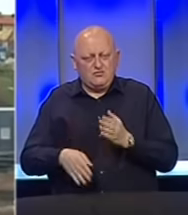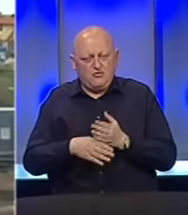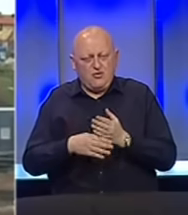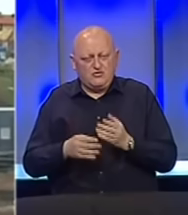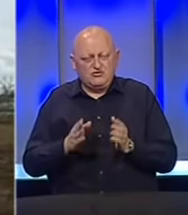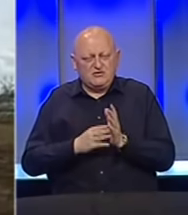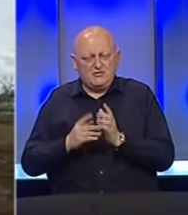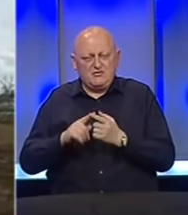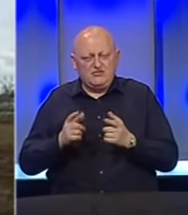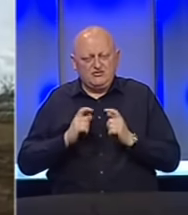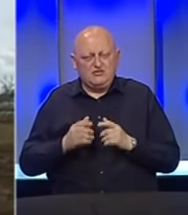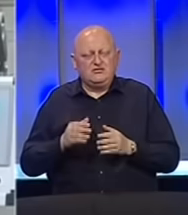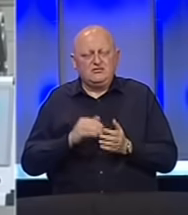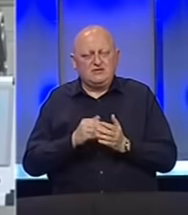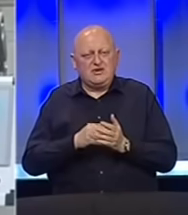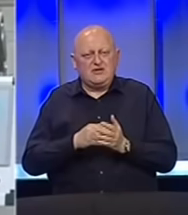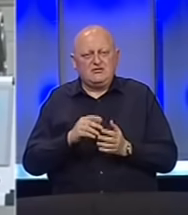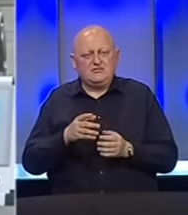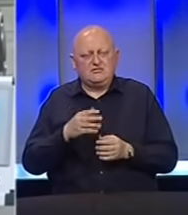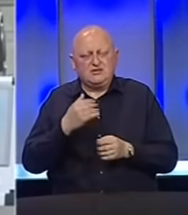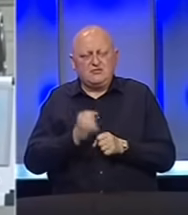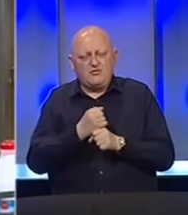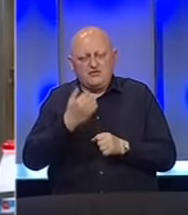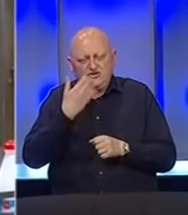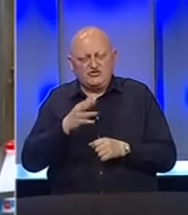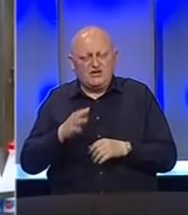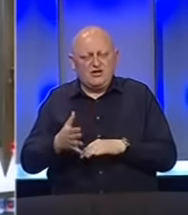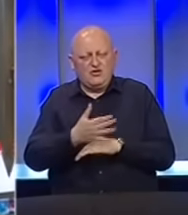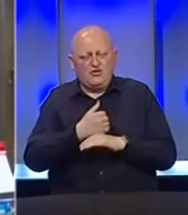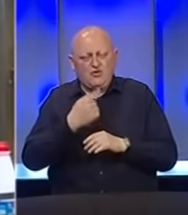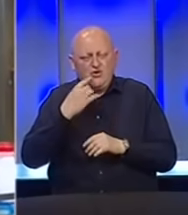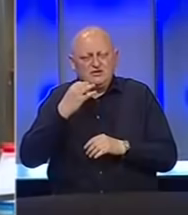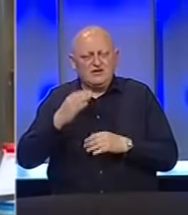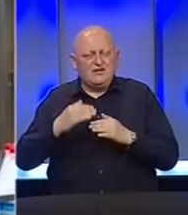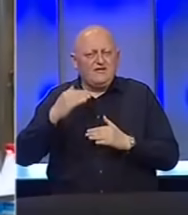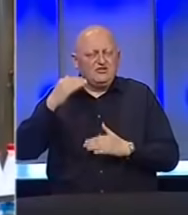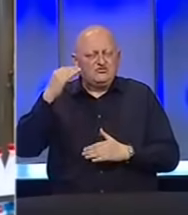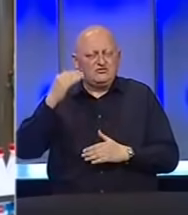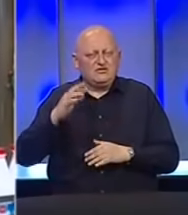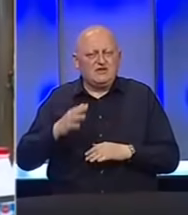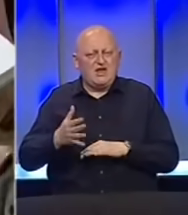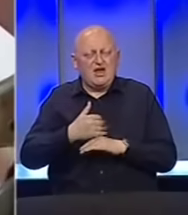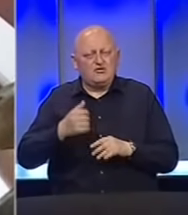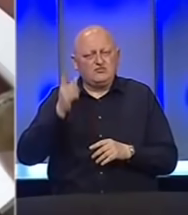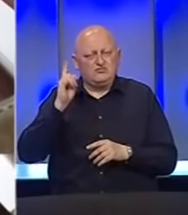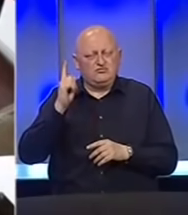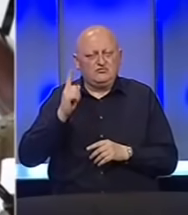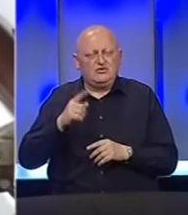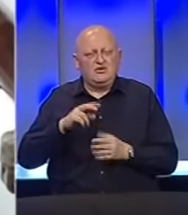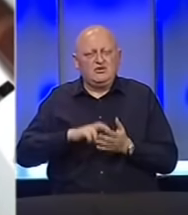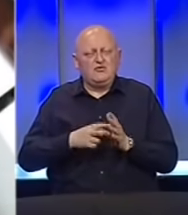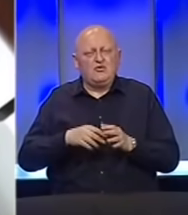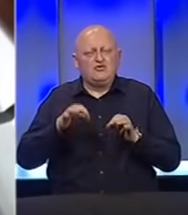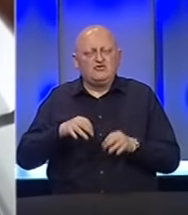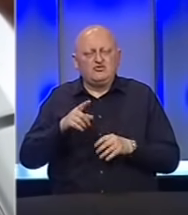dalje na čekanju, a prijeko potrebna za saniranje šteta u privredi i ekonomiji koje su iz dana u dan sve veće, ekonomisti upozoravaju da su političke